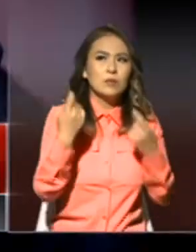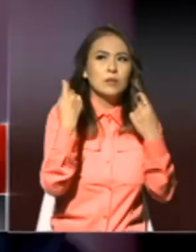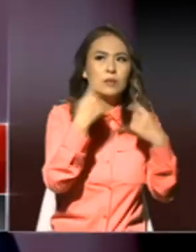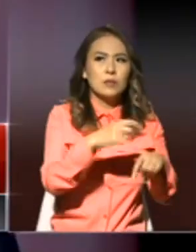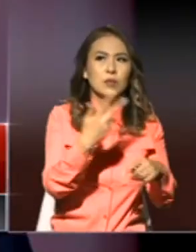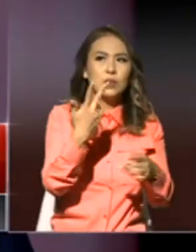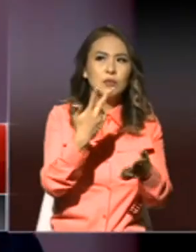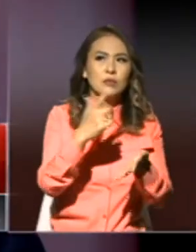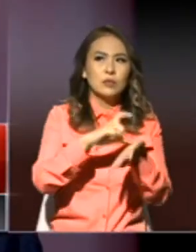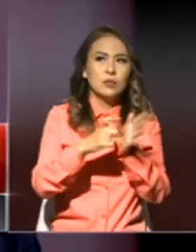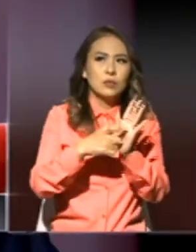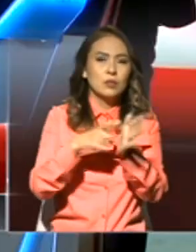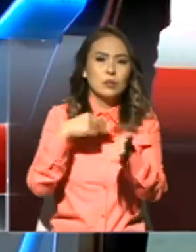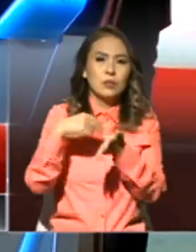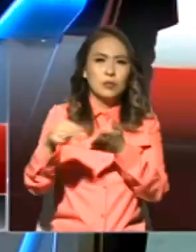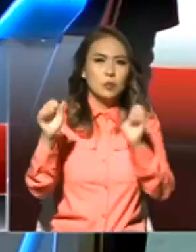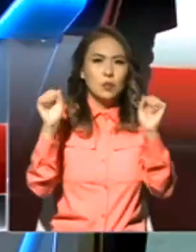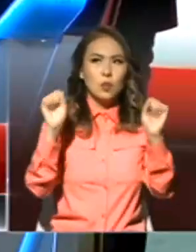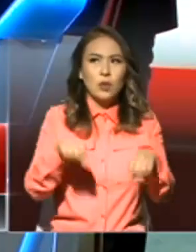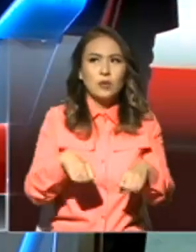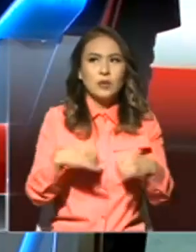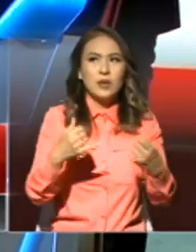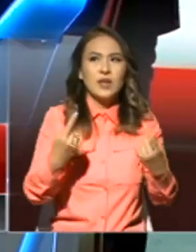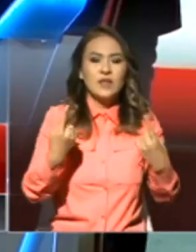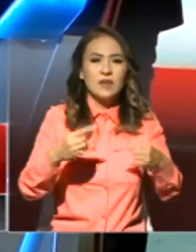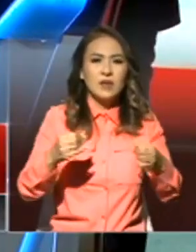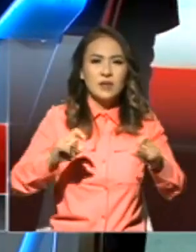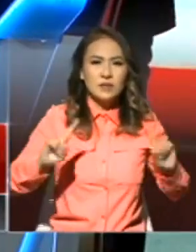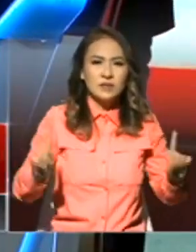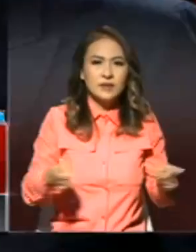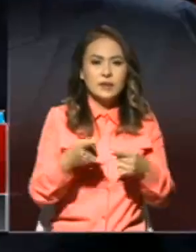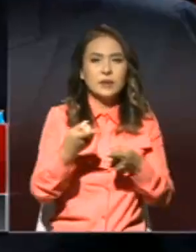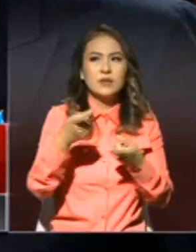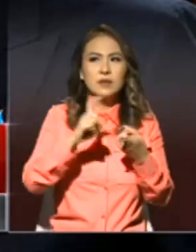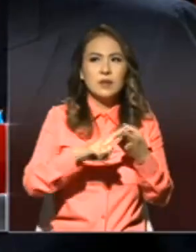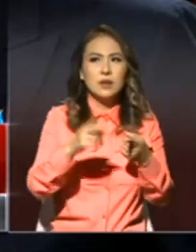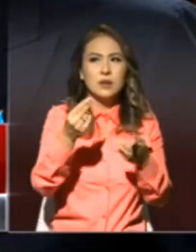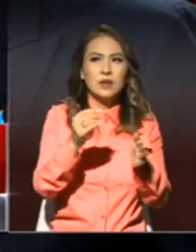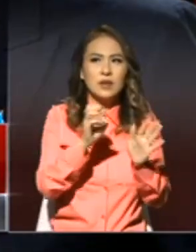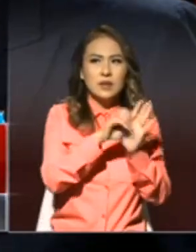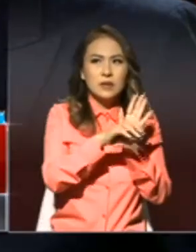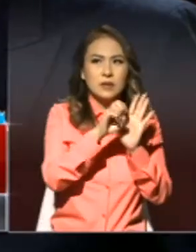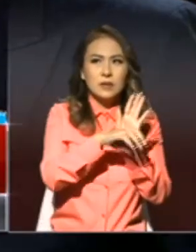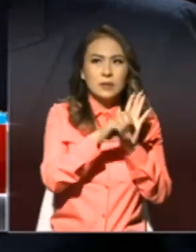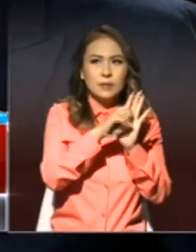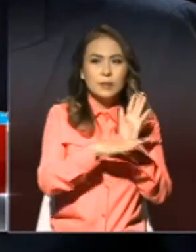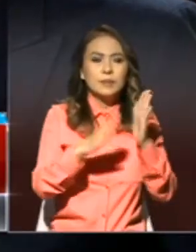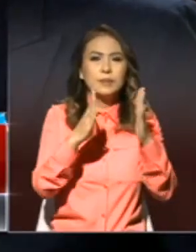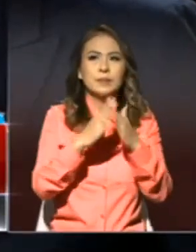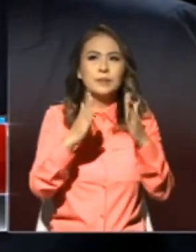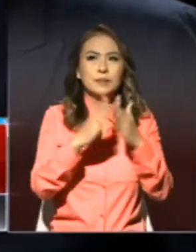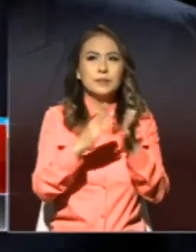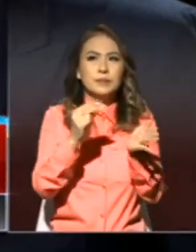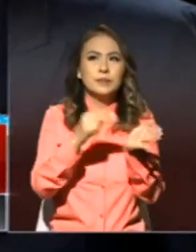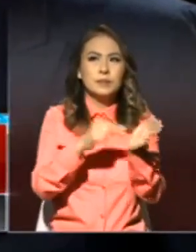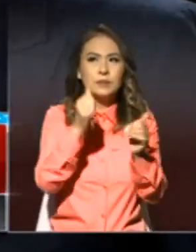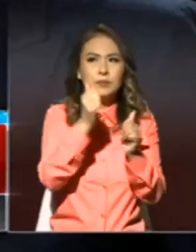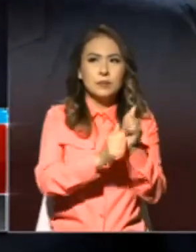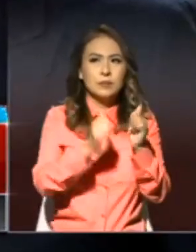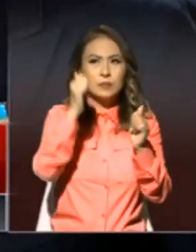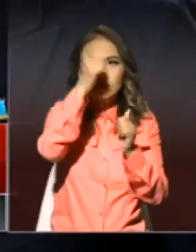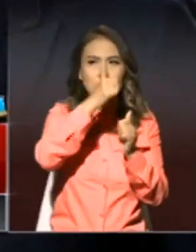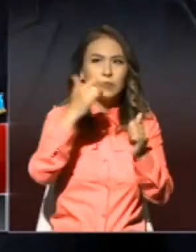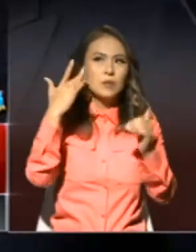бөлмелі алуға мүмкіндігіңіз бар. Олай деп айтуға болмайды. Өйткені инфляция деңгейіне сәйкес сіздің алған, салған, жылжымайтын мүлік пәтеріңіздің құны жыл салған сайын арта